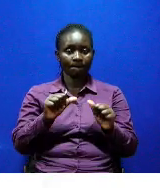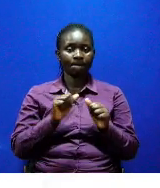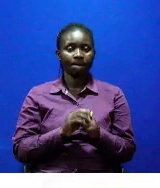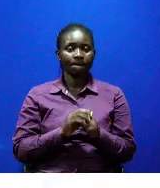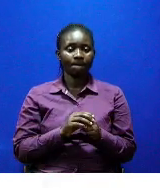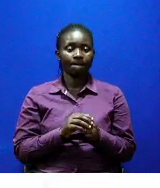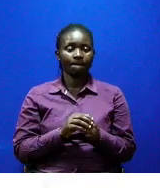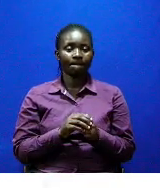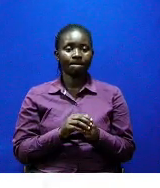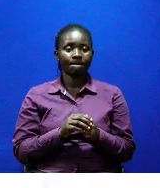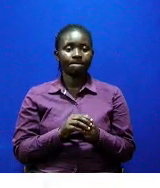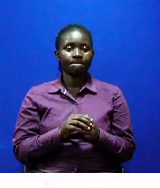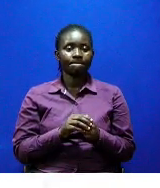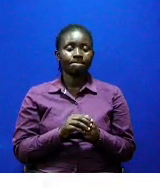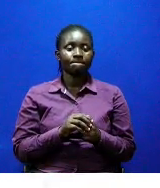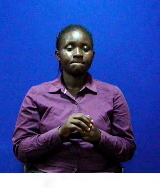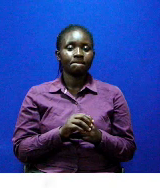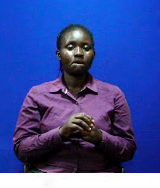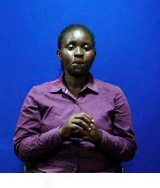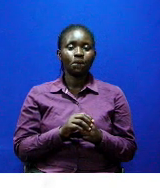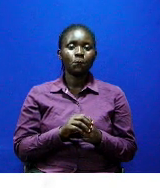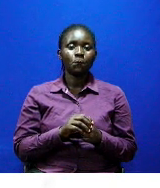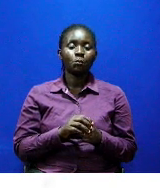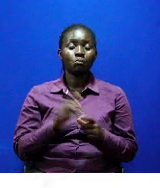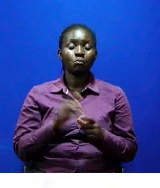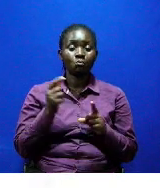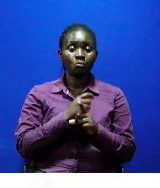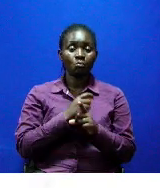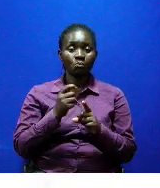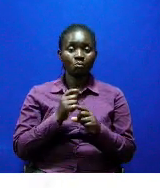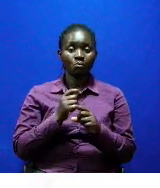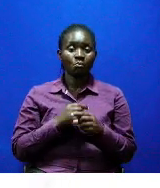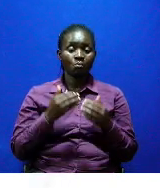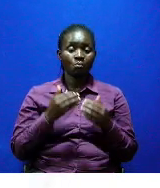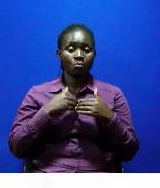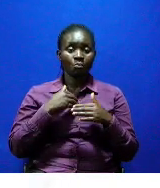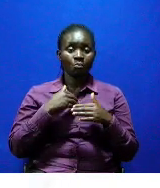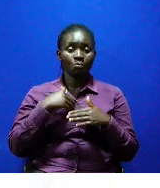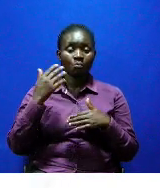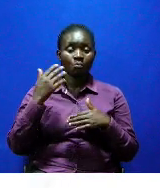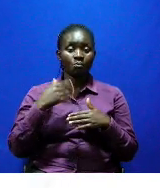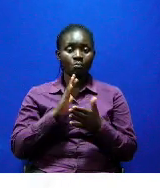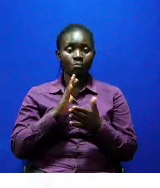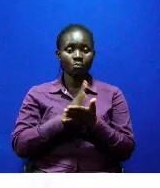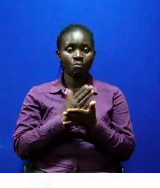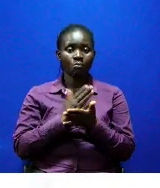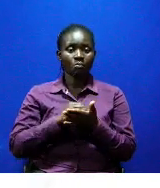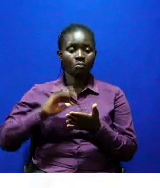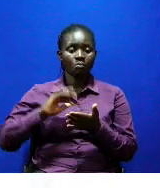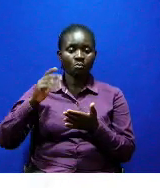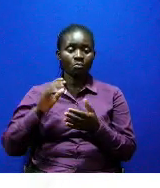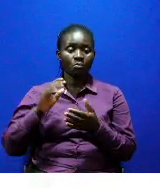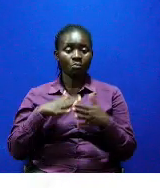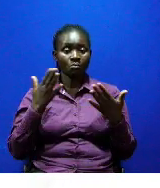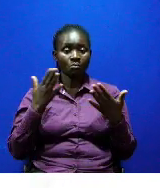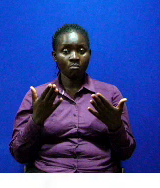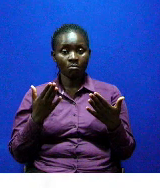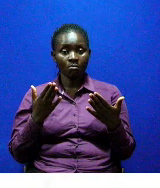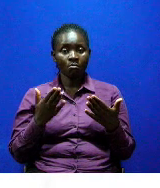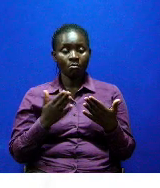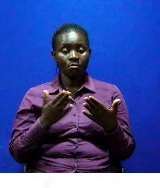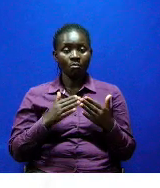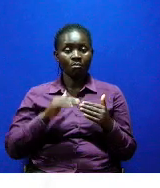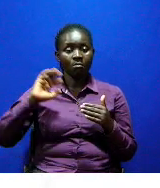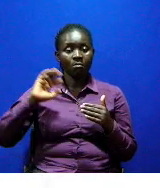clinic amege lionare toja tuwa tuwa rakero mwaka ase sub county gose ase kewango gie county na ase kewango